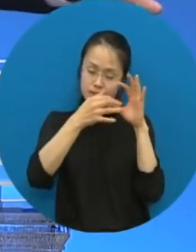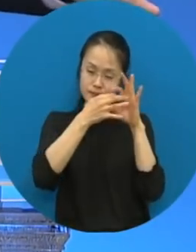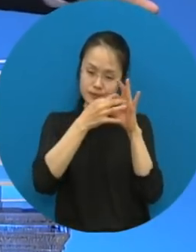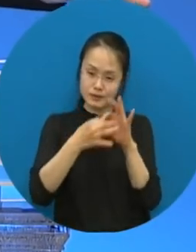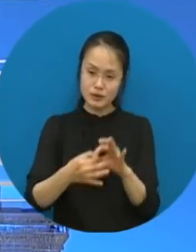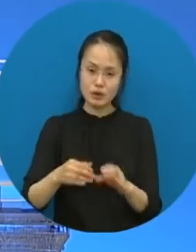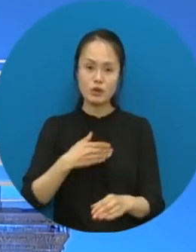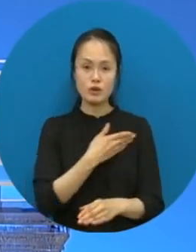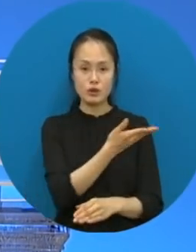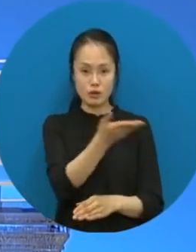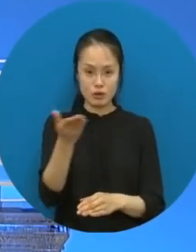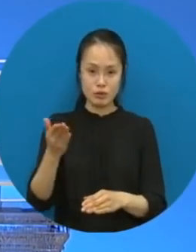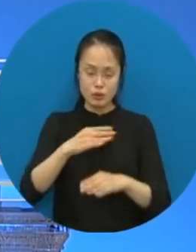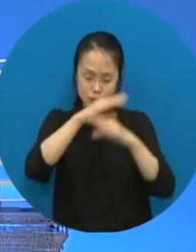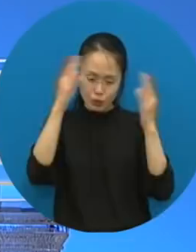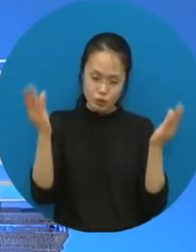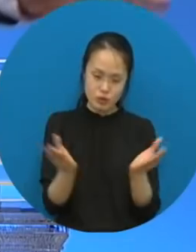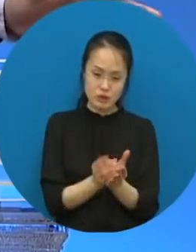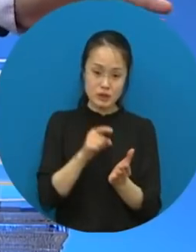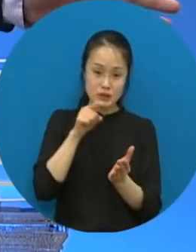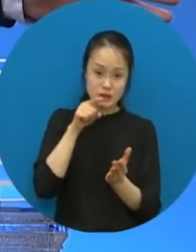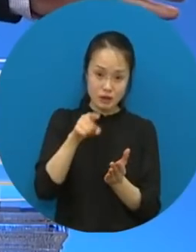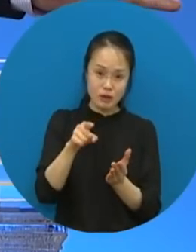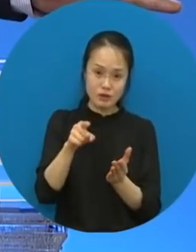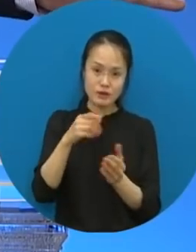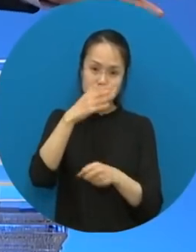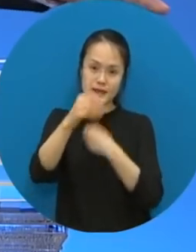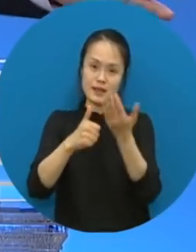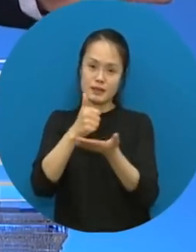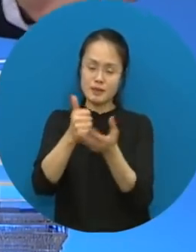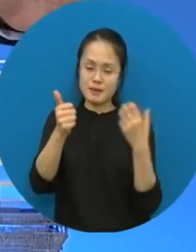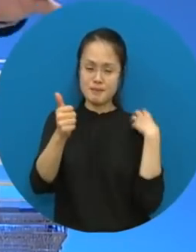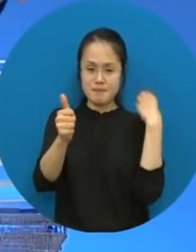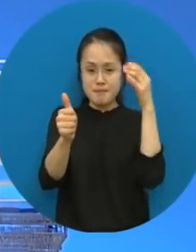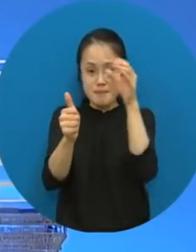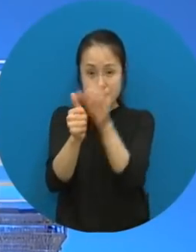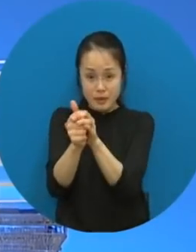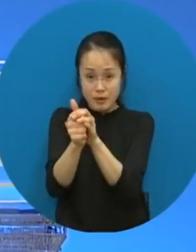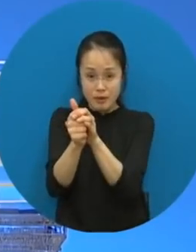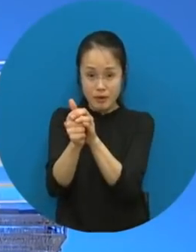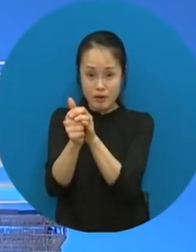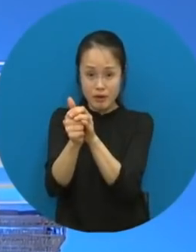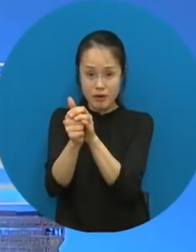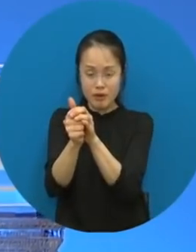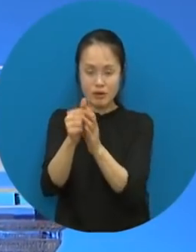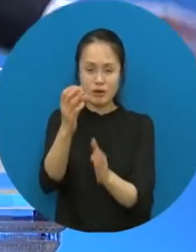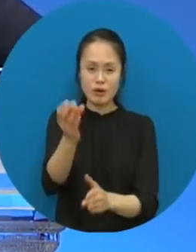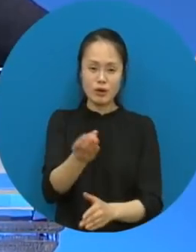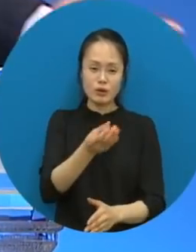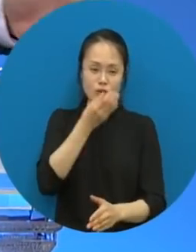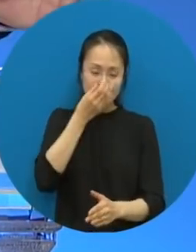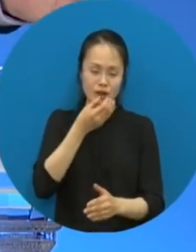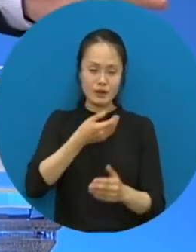전부를 강에다 떠내보내는 하나님의 거룩한 약복강가에 모든 걸 다